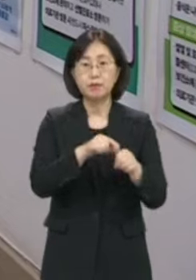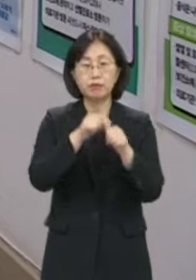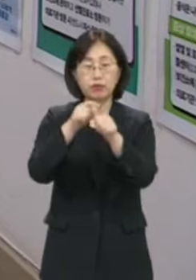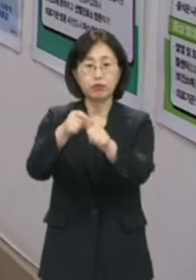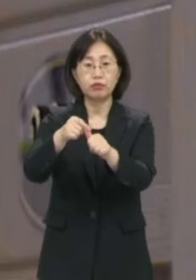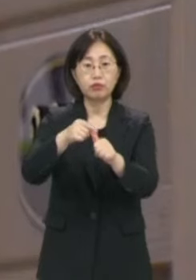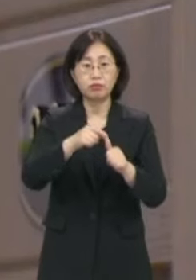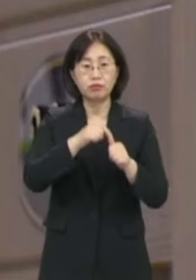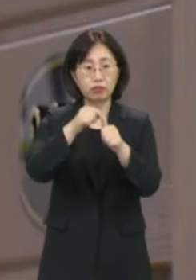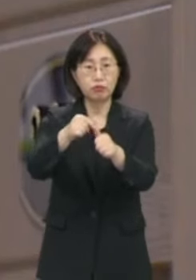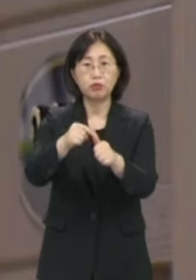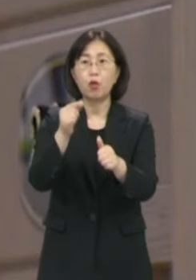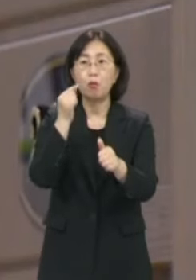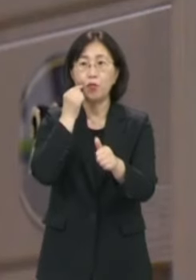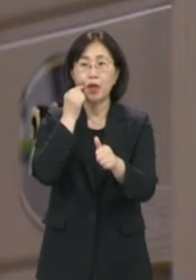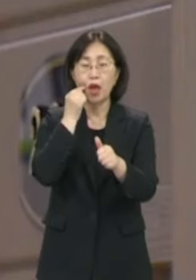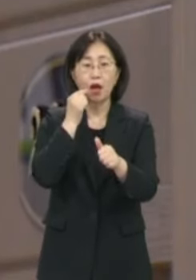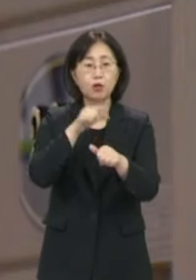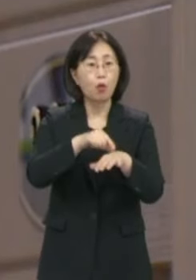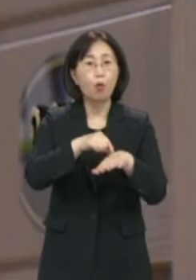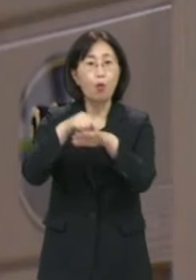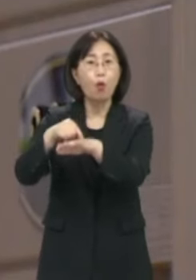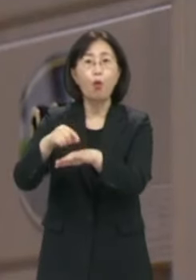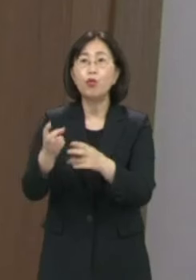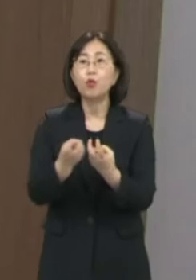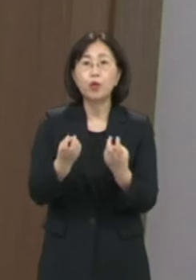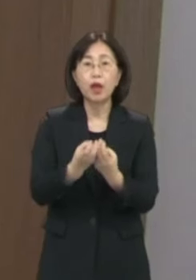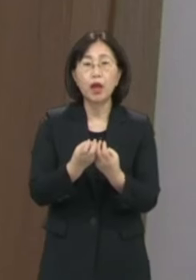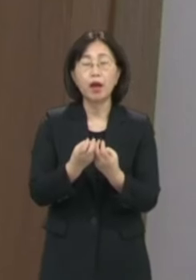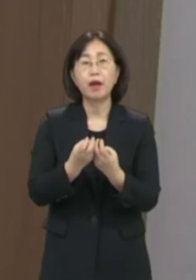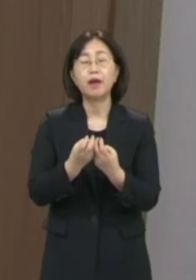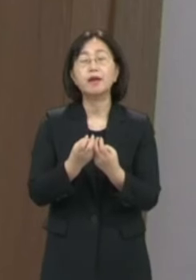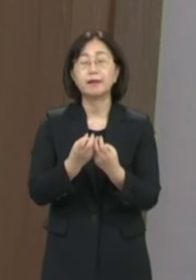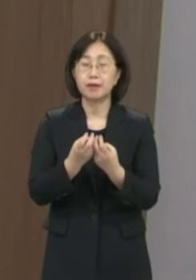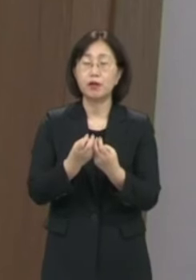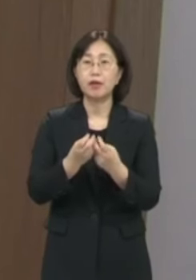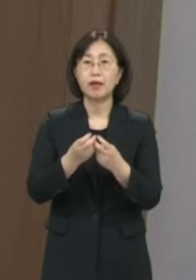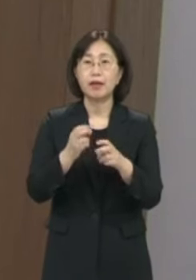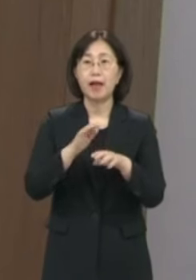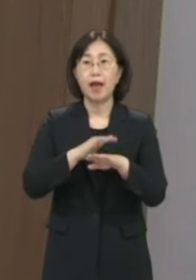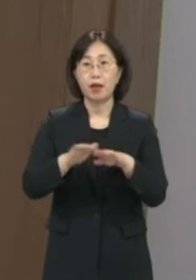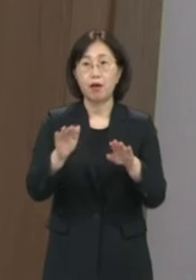이들의 거취에 대한 논의도 풀어야 할 과제로 남아 있습니다. TJB 이수복입니다.